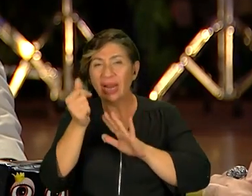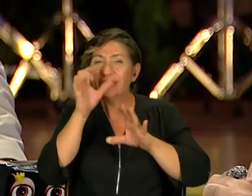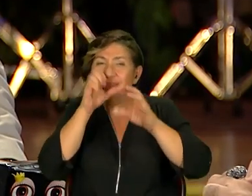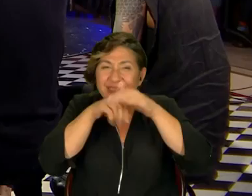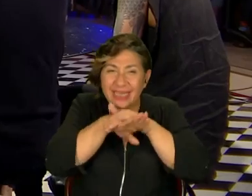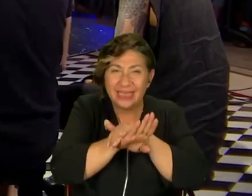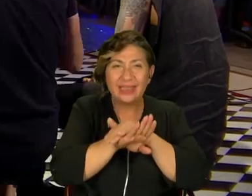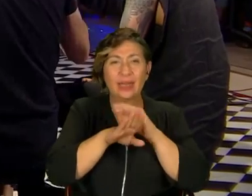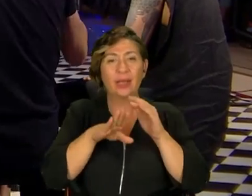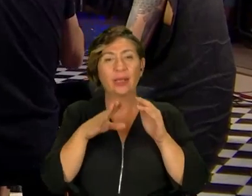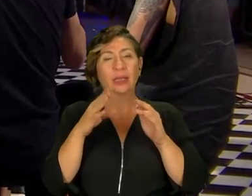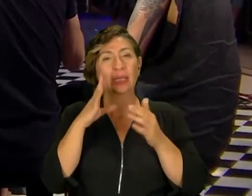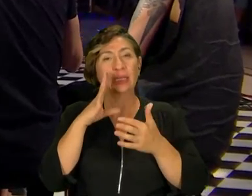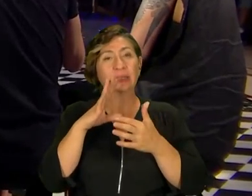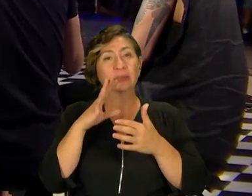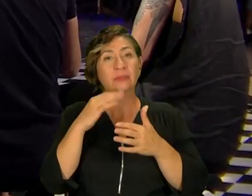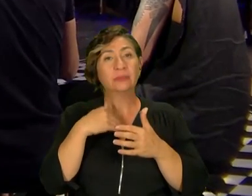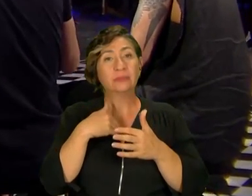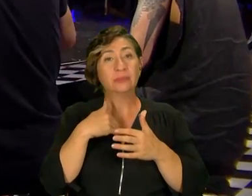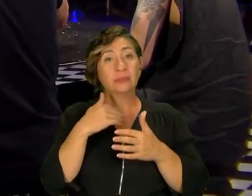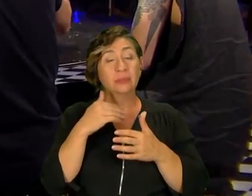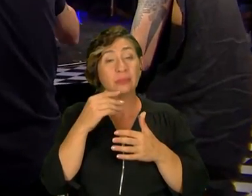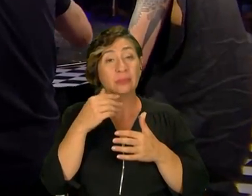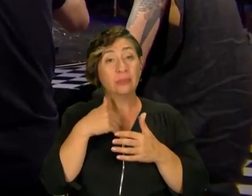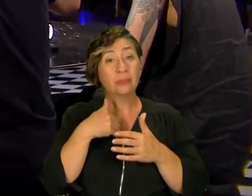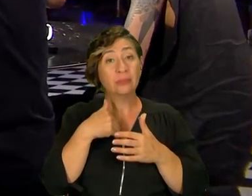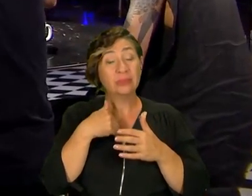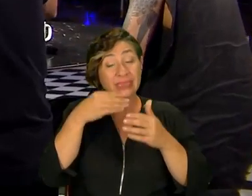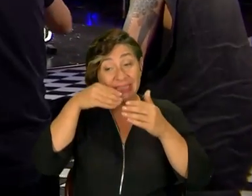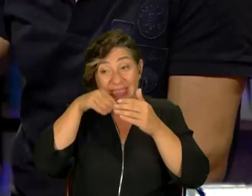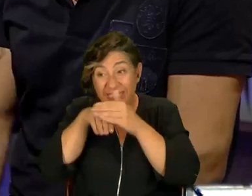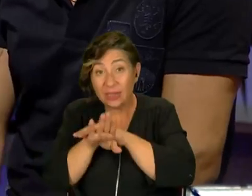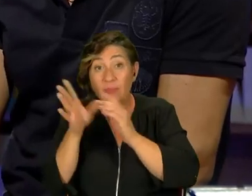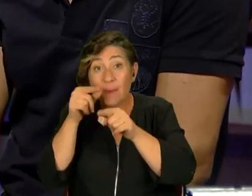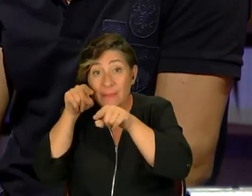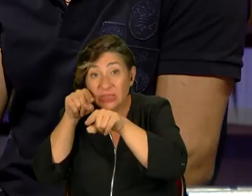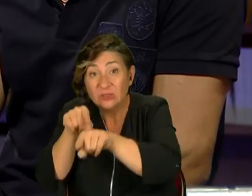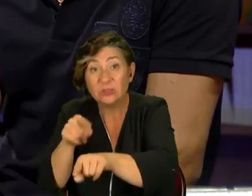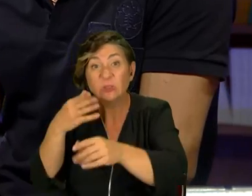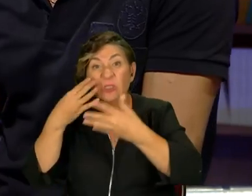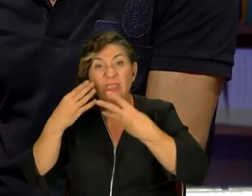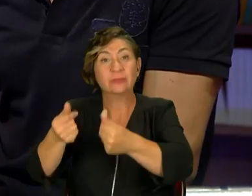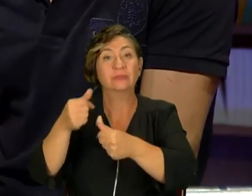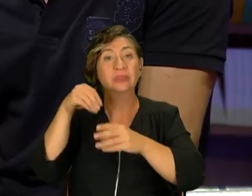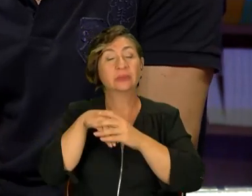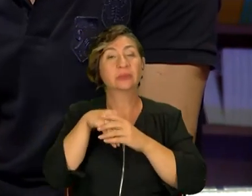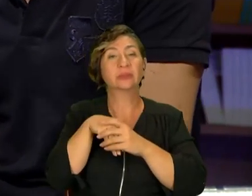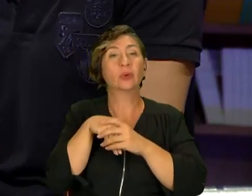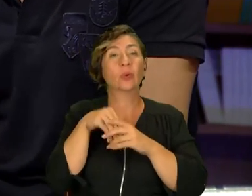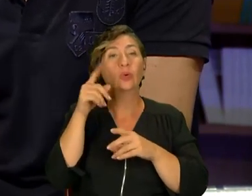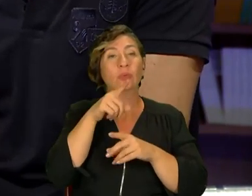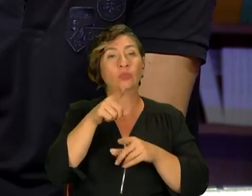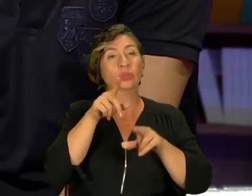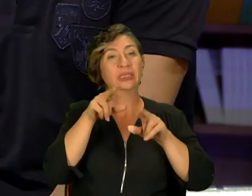saklanırlar ya. Ben insanlarda şöyle bir şey vardır. İşte saklananın peşine daha çok düşeriz linç etmek için. Evet. O yüzden